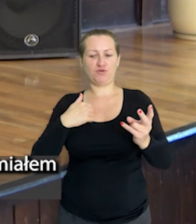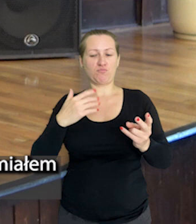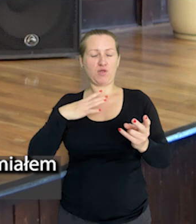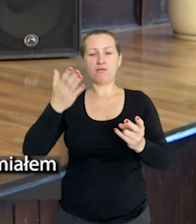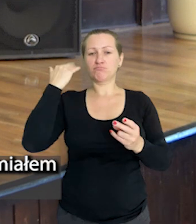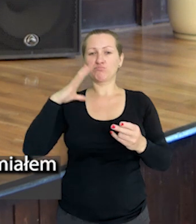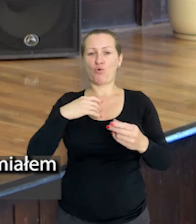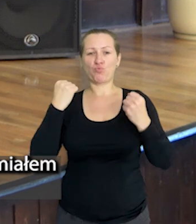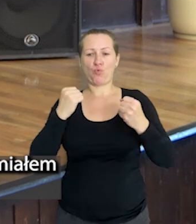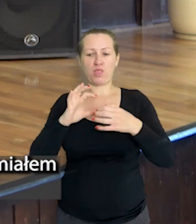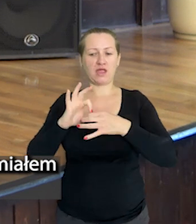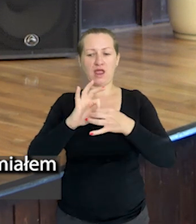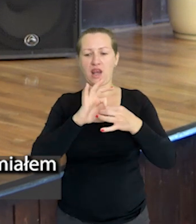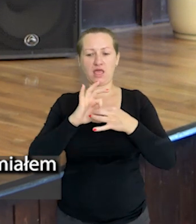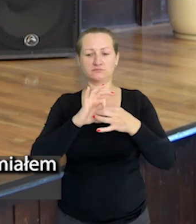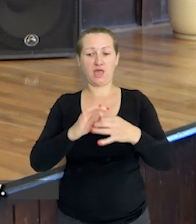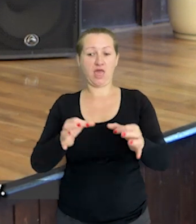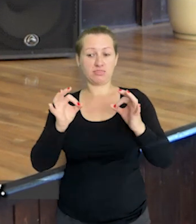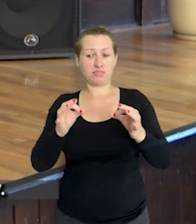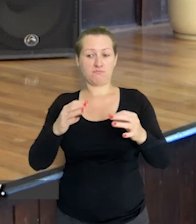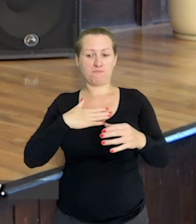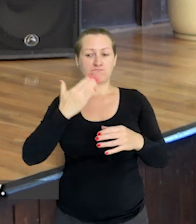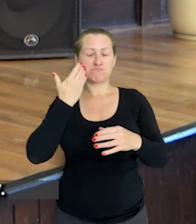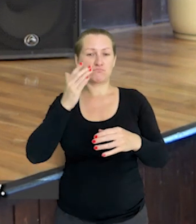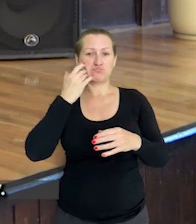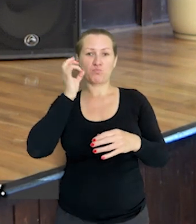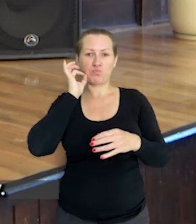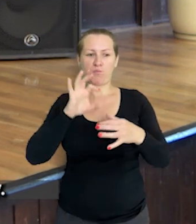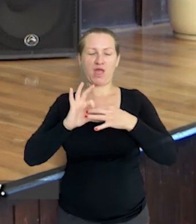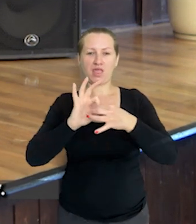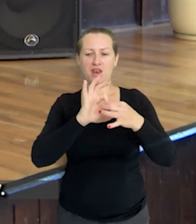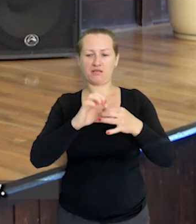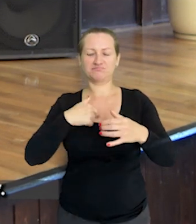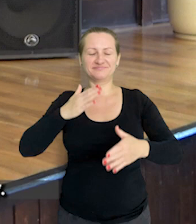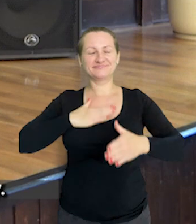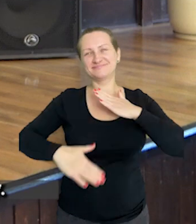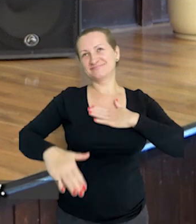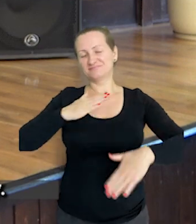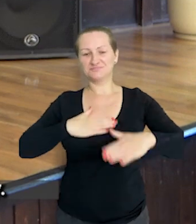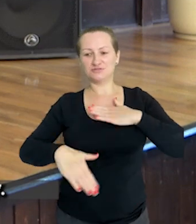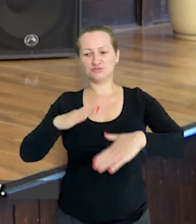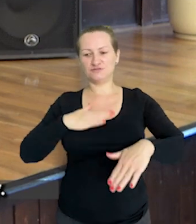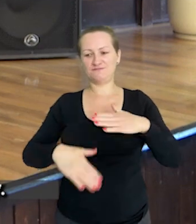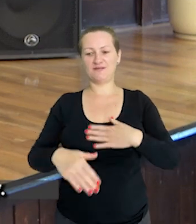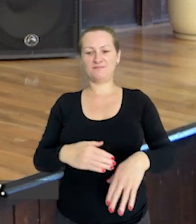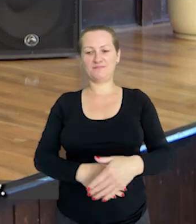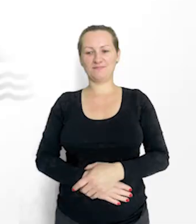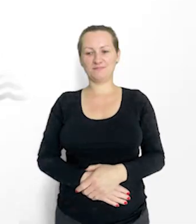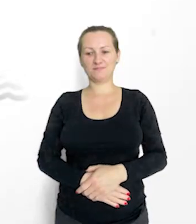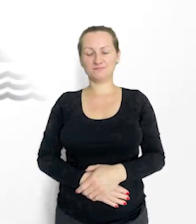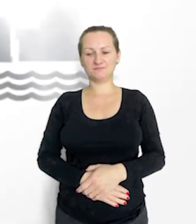w szkole, z którą miałem trudną relację kiedyś, ale z którą mam bardzo dobrą relację teraz. Także bardzo jestem